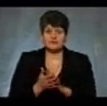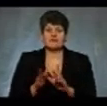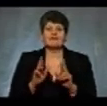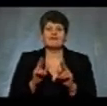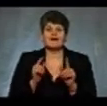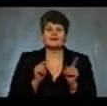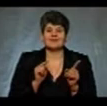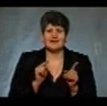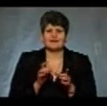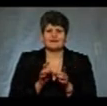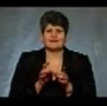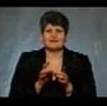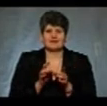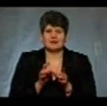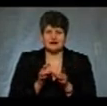граната